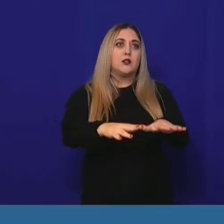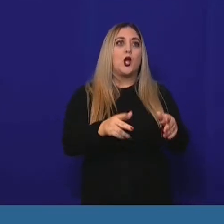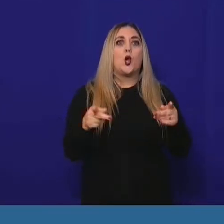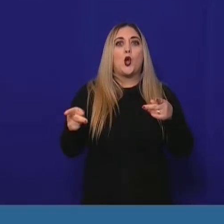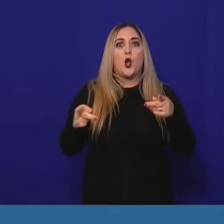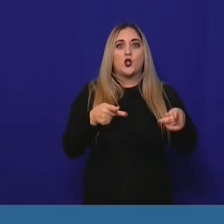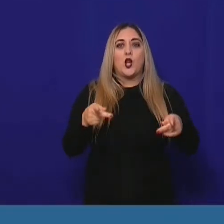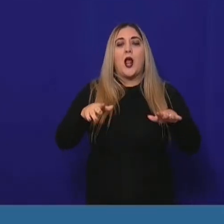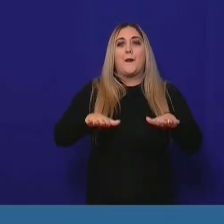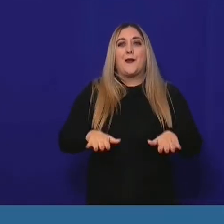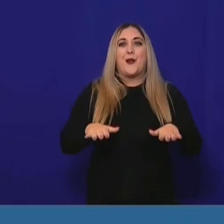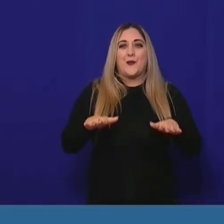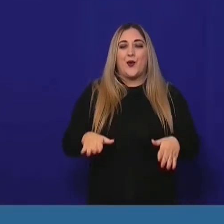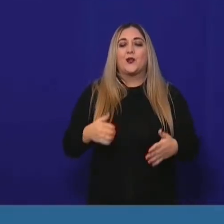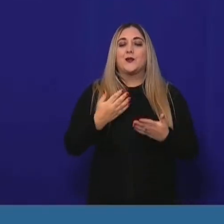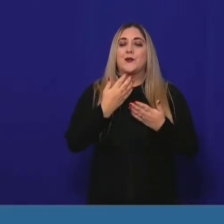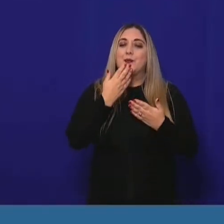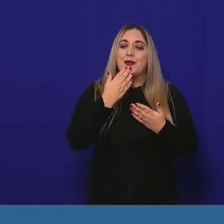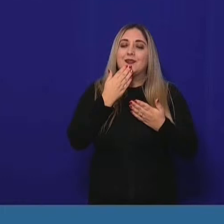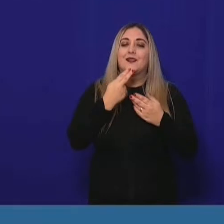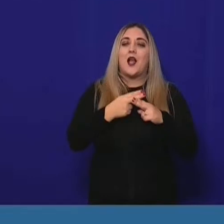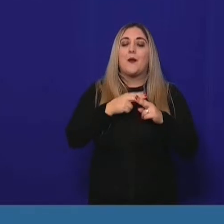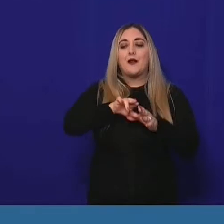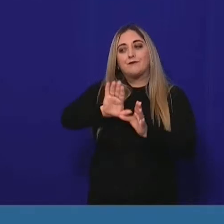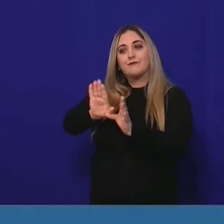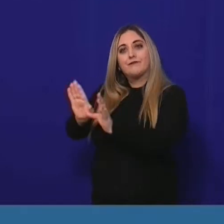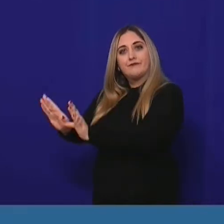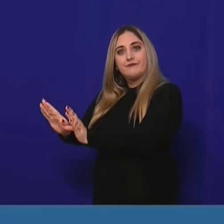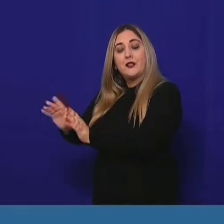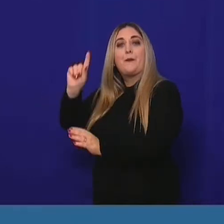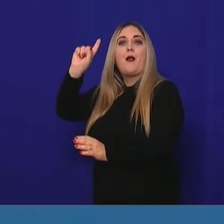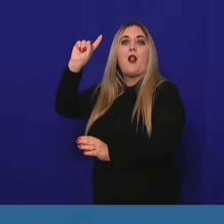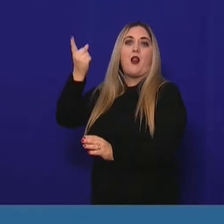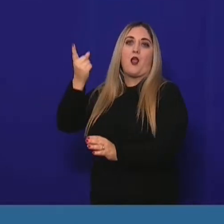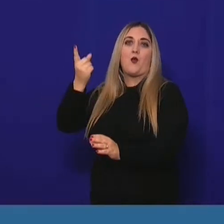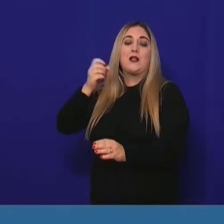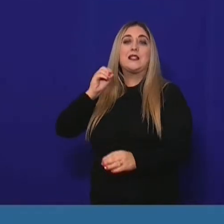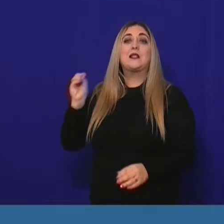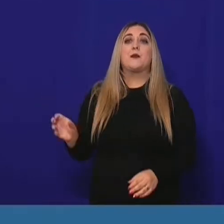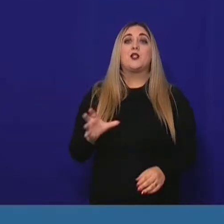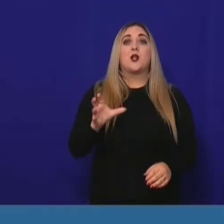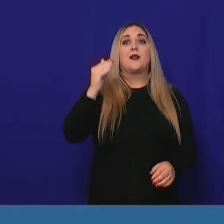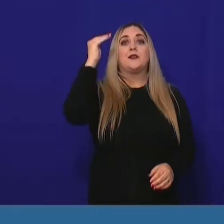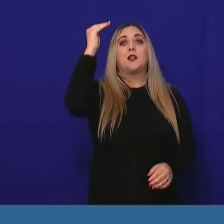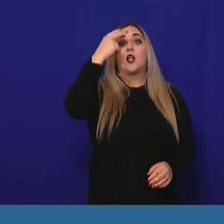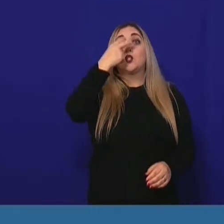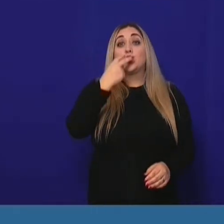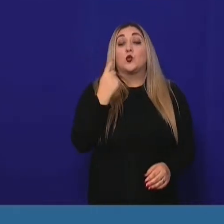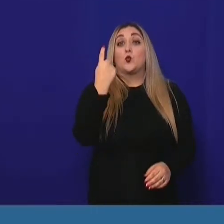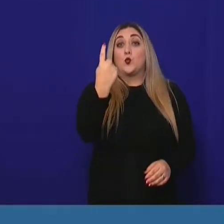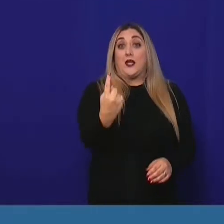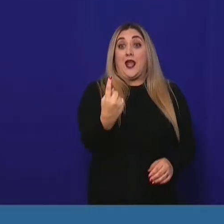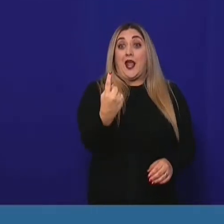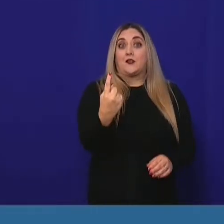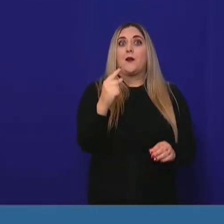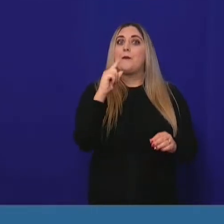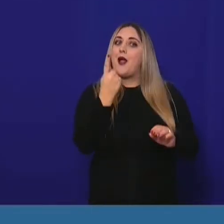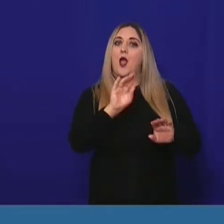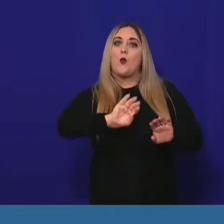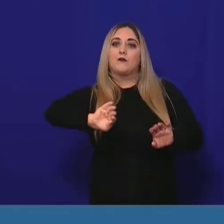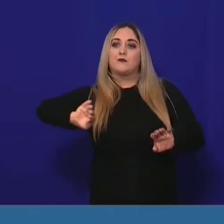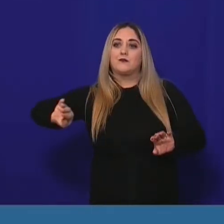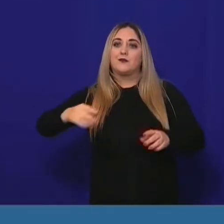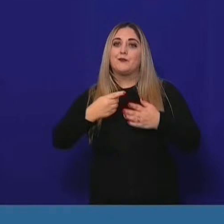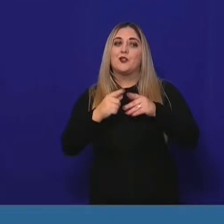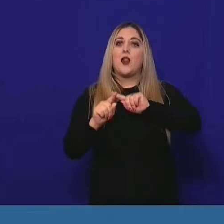bil-mod il-mod meta inti tkun qed tagħmel iżolazzjoni tal-persuni mill-ewwel, speċjalment f'homes fejn ikun hemm l-ewwel każ dan mill-ewwel